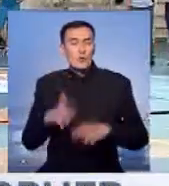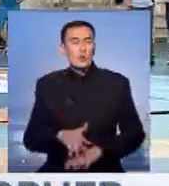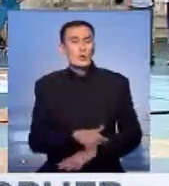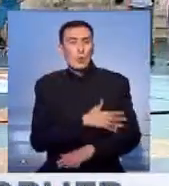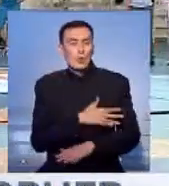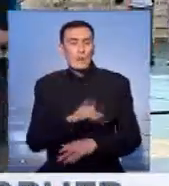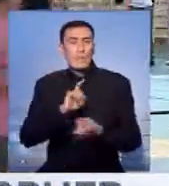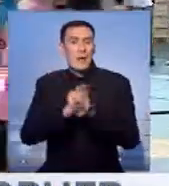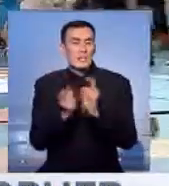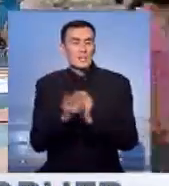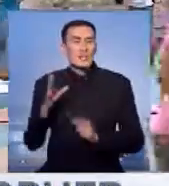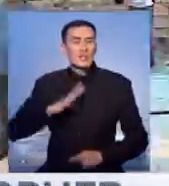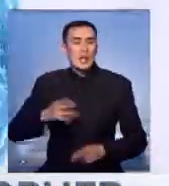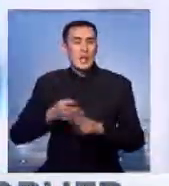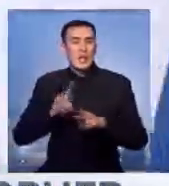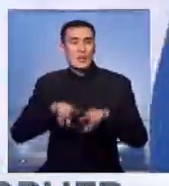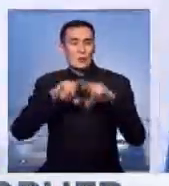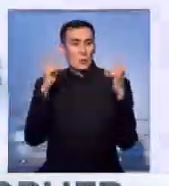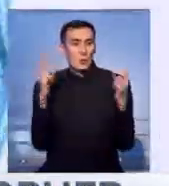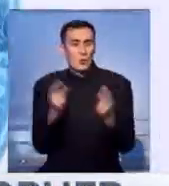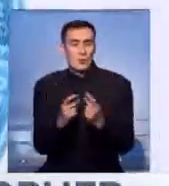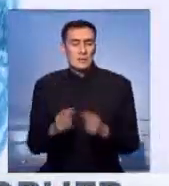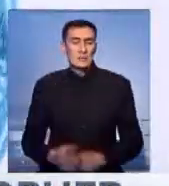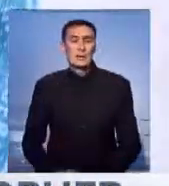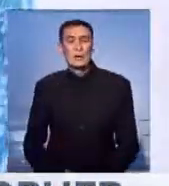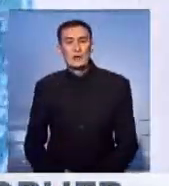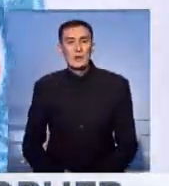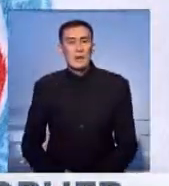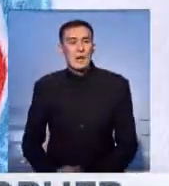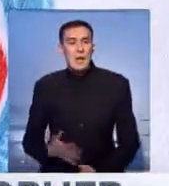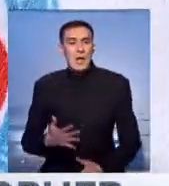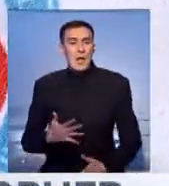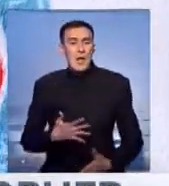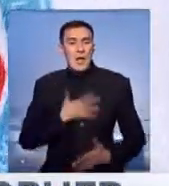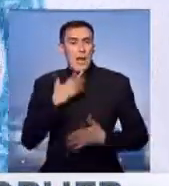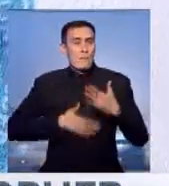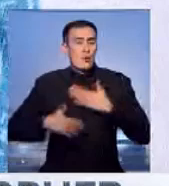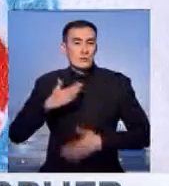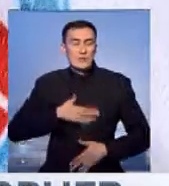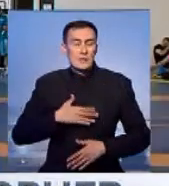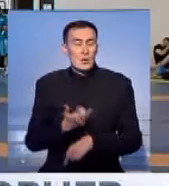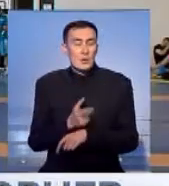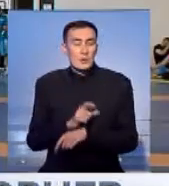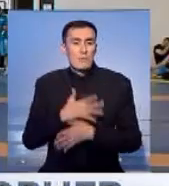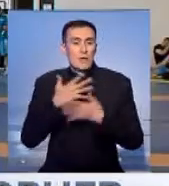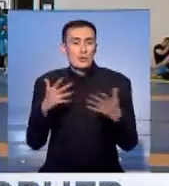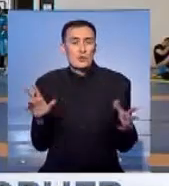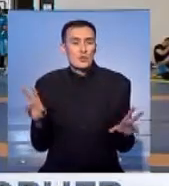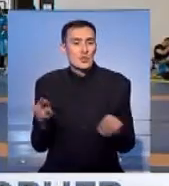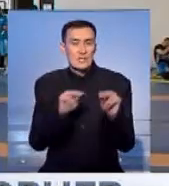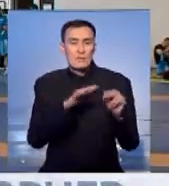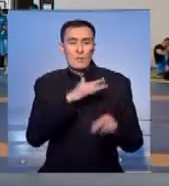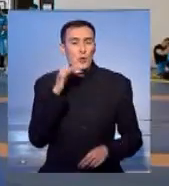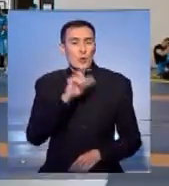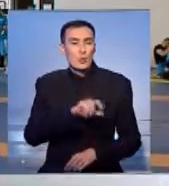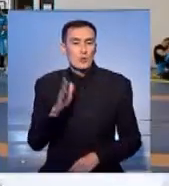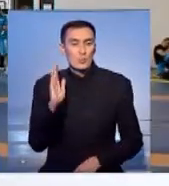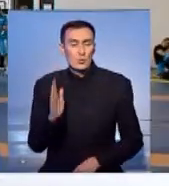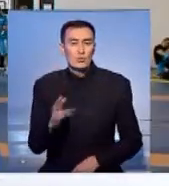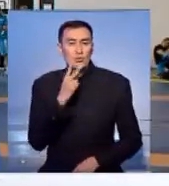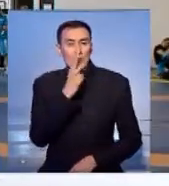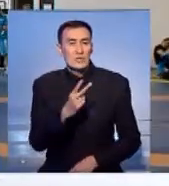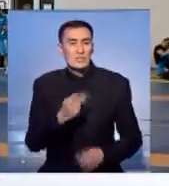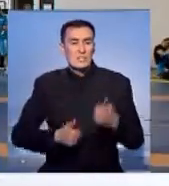борцы ждали этот комплекс. Эмоции зашкаливают. Конечно, мы счастливы. У большого количества людей будет возможность